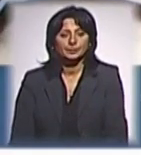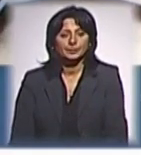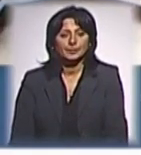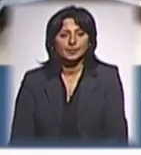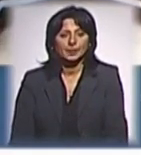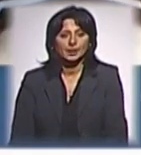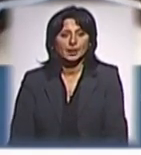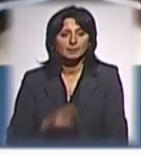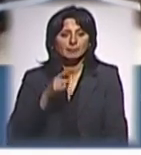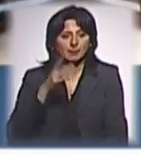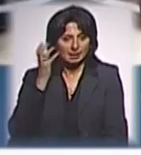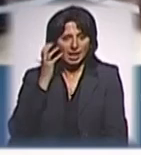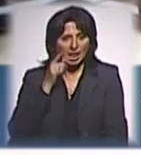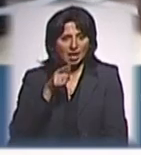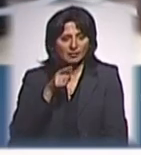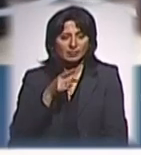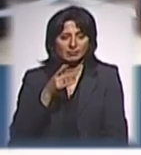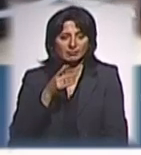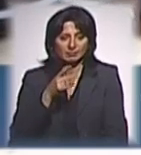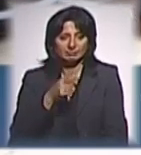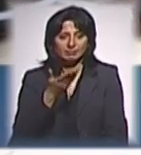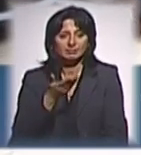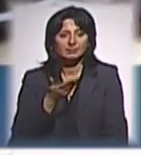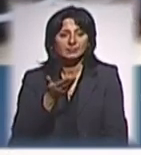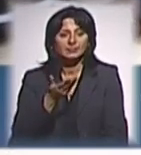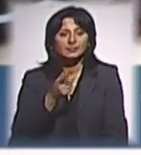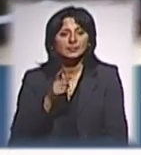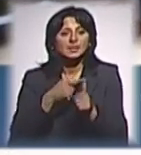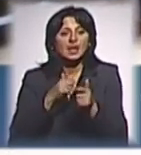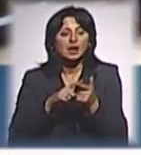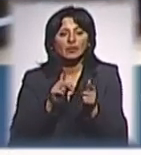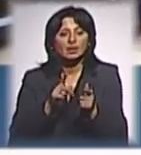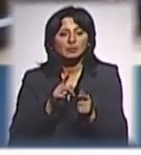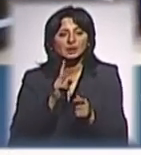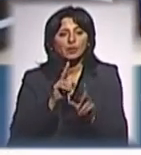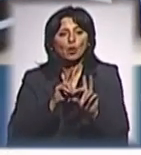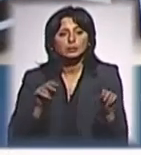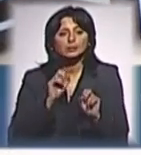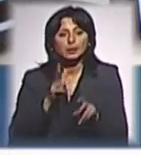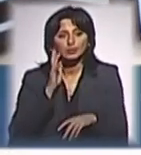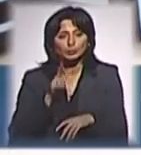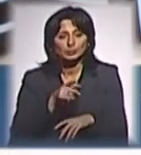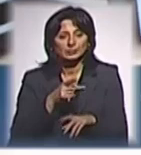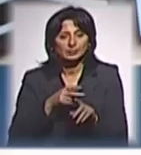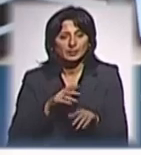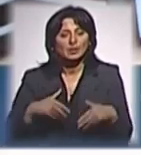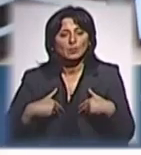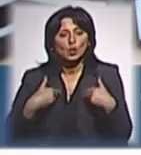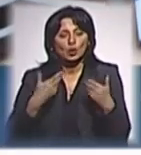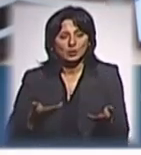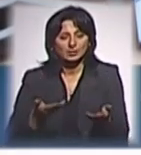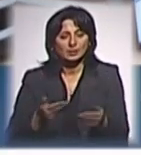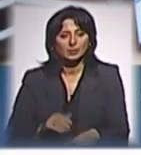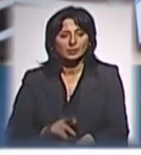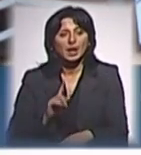თელავის მერობის კანდიდატი თუ არ ვცდები, ხო? თუ შეიძლება წარმოადგინეთ თქვენი თავი და თქვენი დაპირებების შესახებაც გითხარით. მოგესალმებით, გიო.